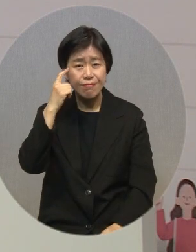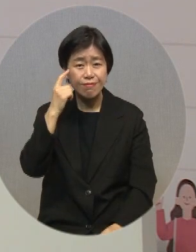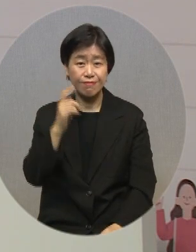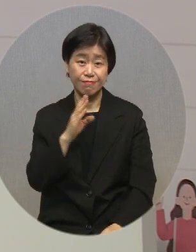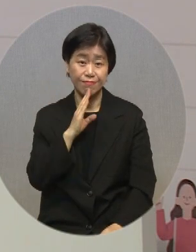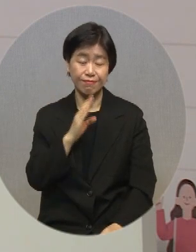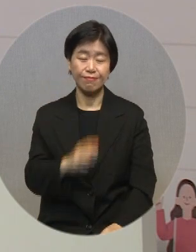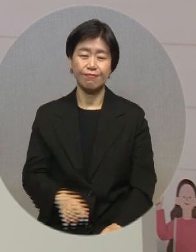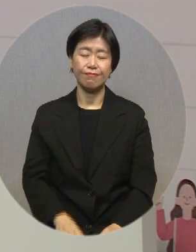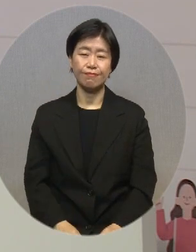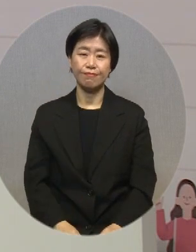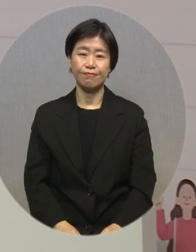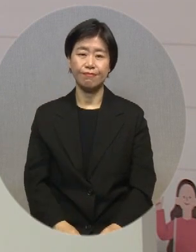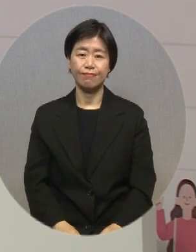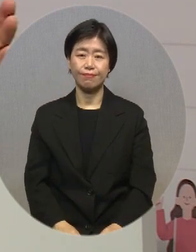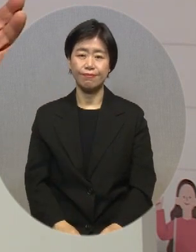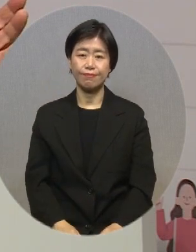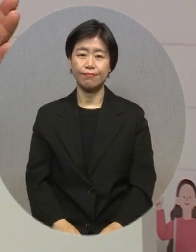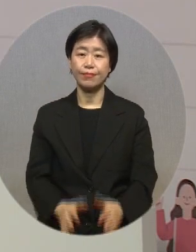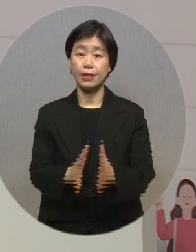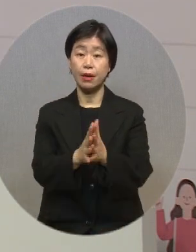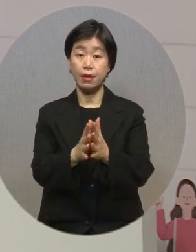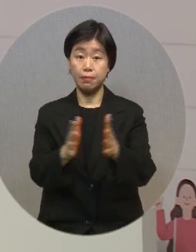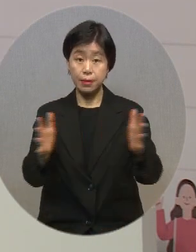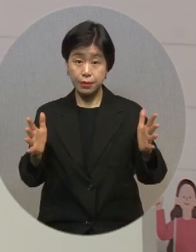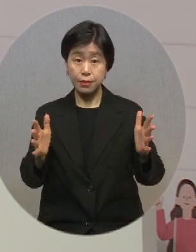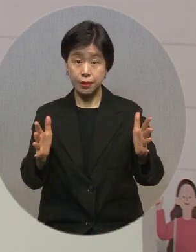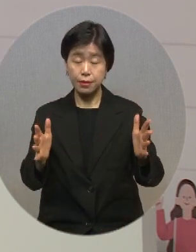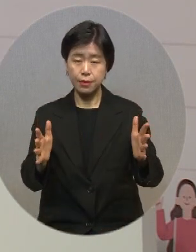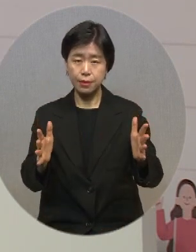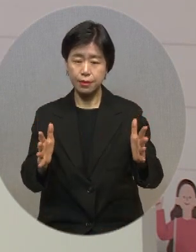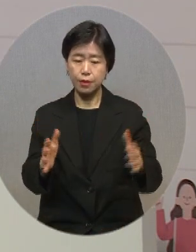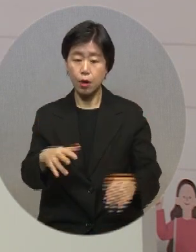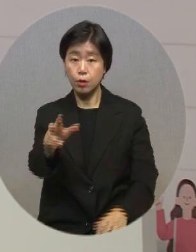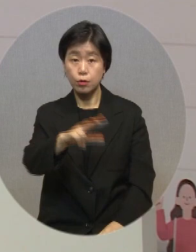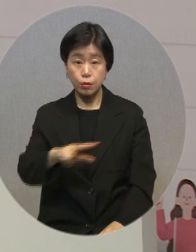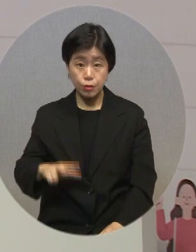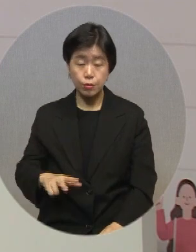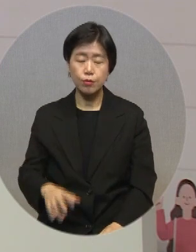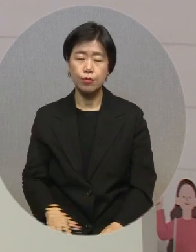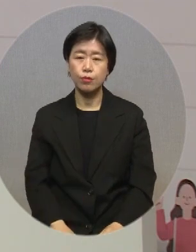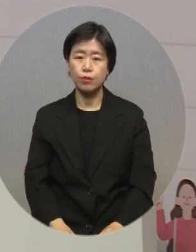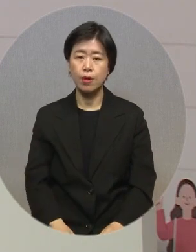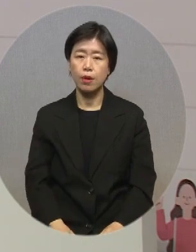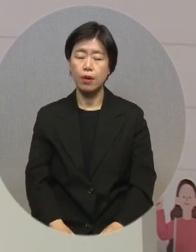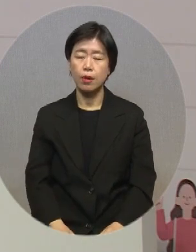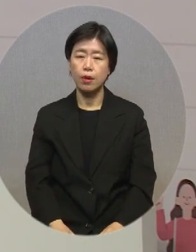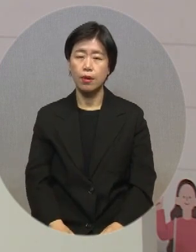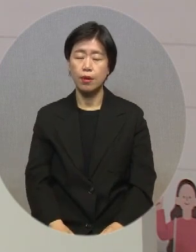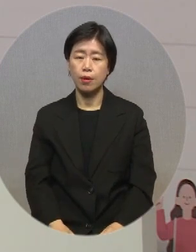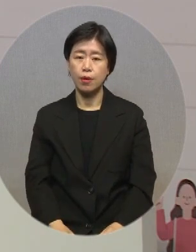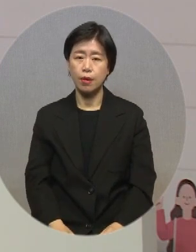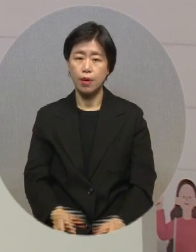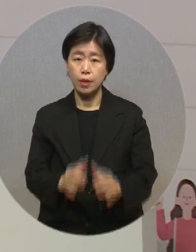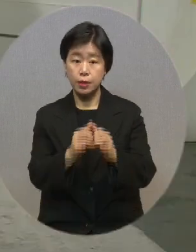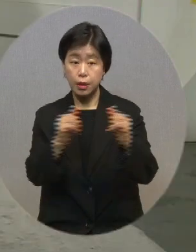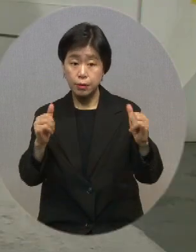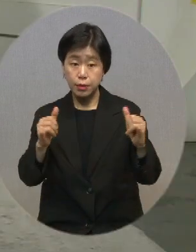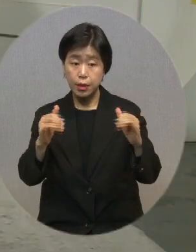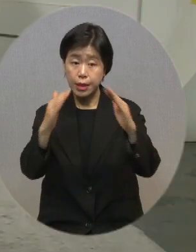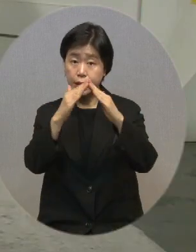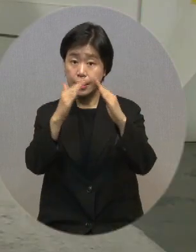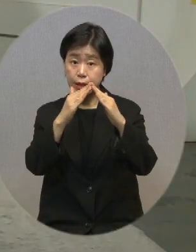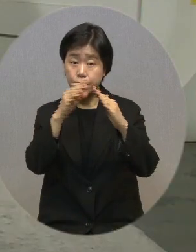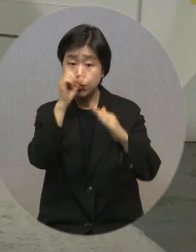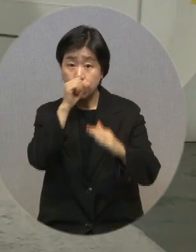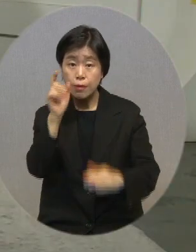그 아파트 전국에서 집을 질 때 네. 선호하는 것이 80%가 아파트라는 거잖아요. 그래서